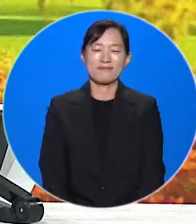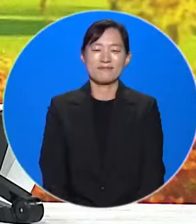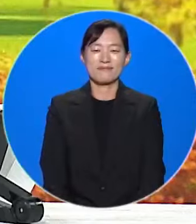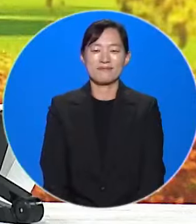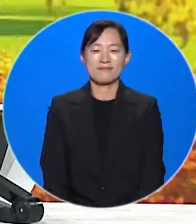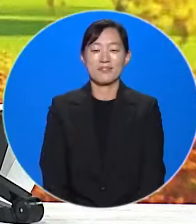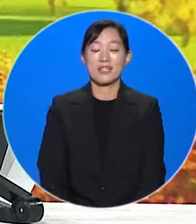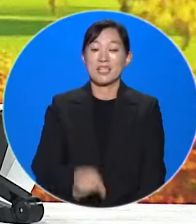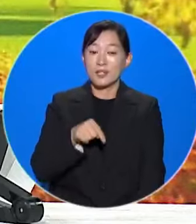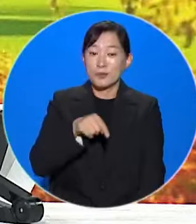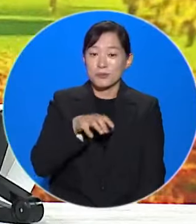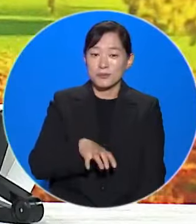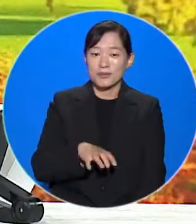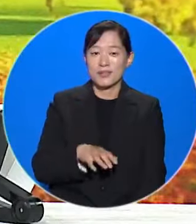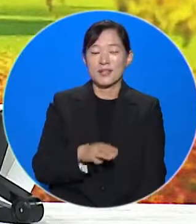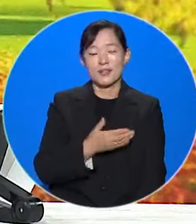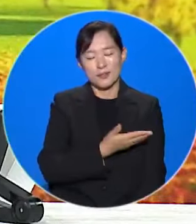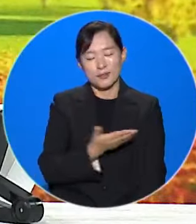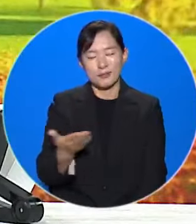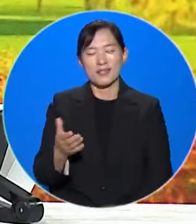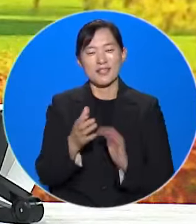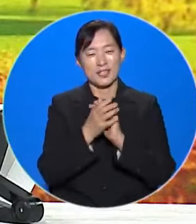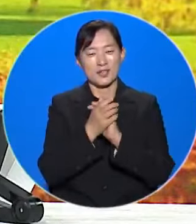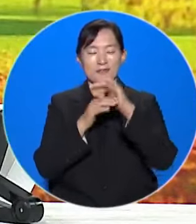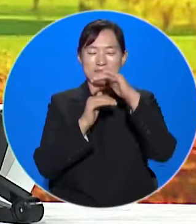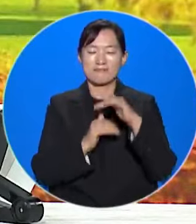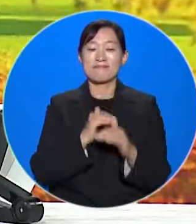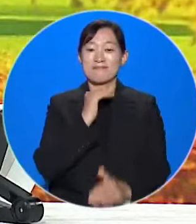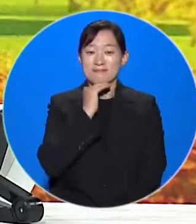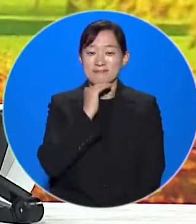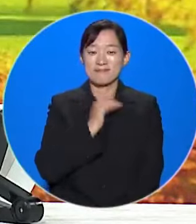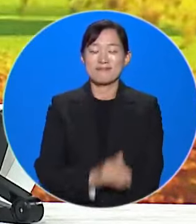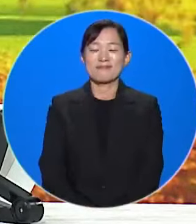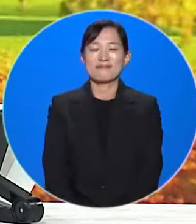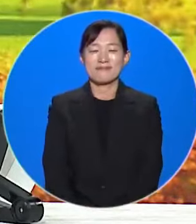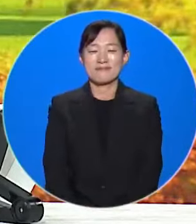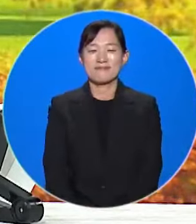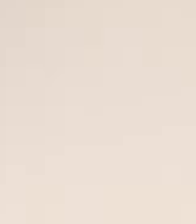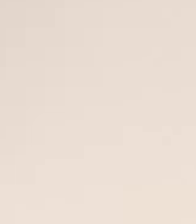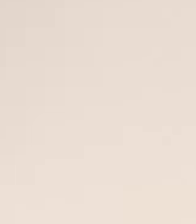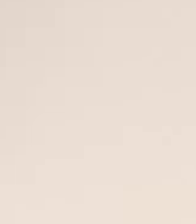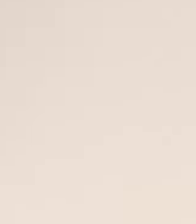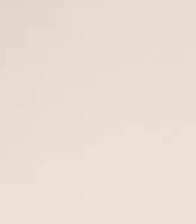1522-5221입니다. 달리다금에서는 여러분들의 기도 사연을 기다립니다.